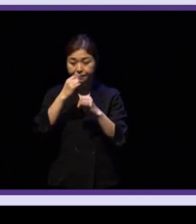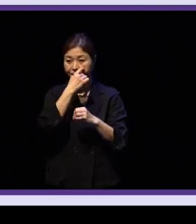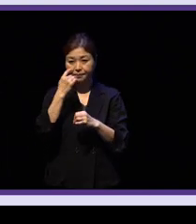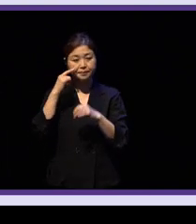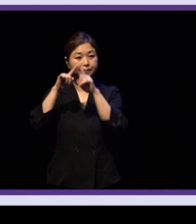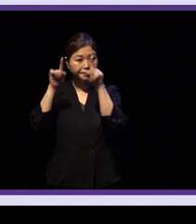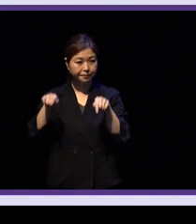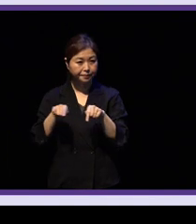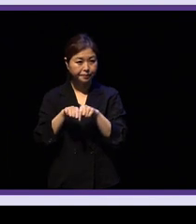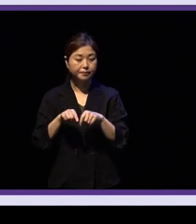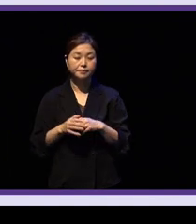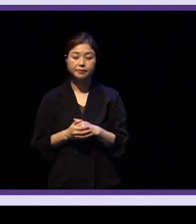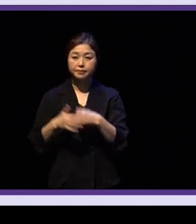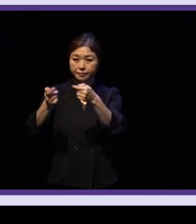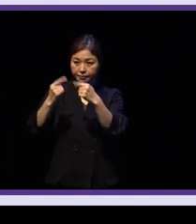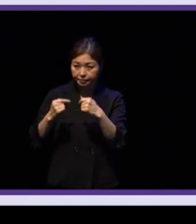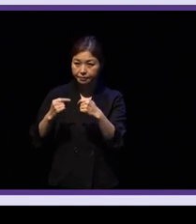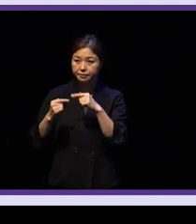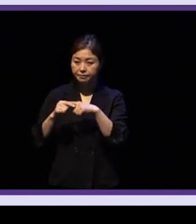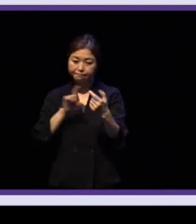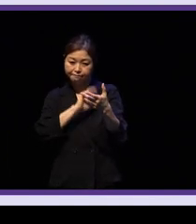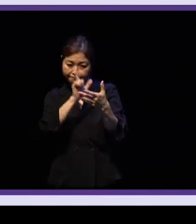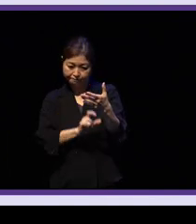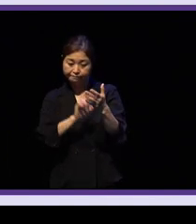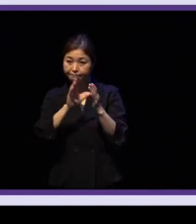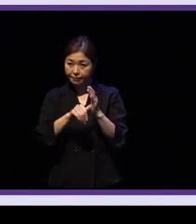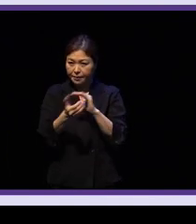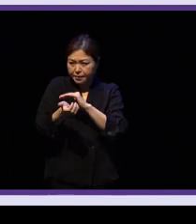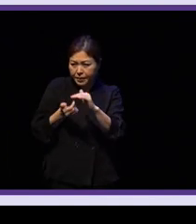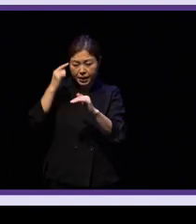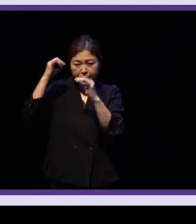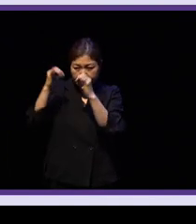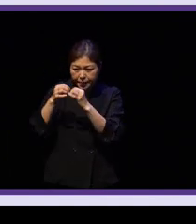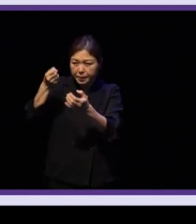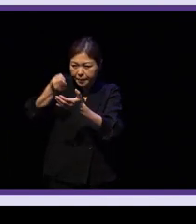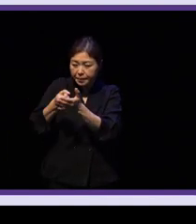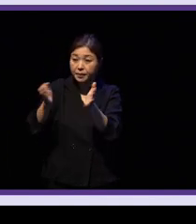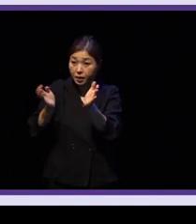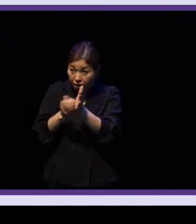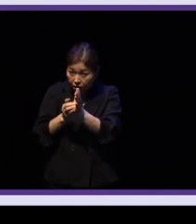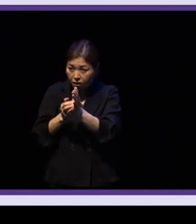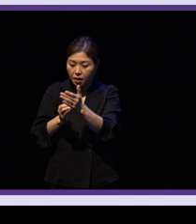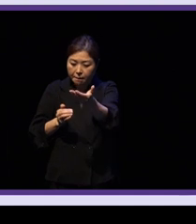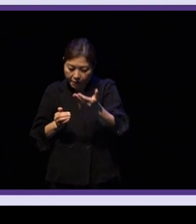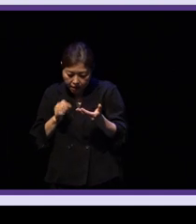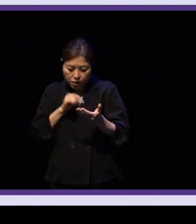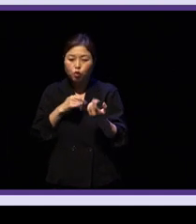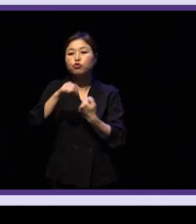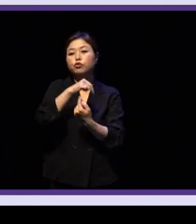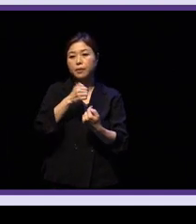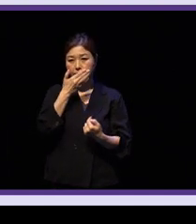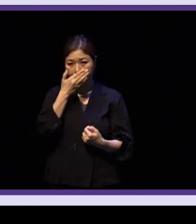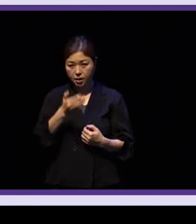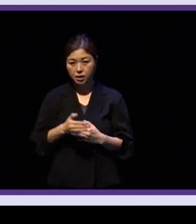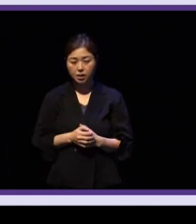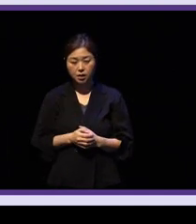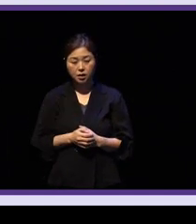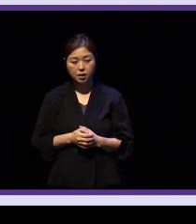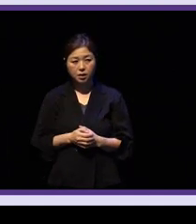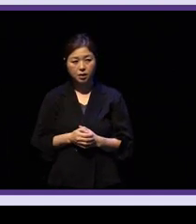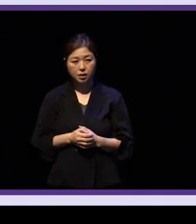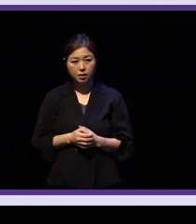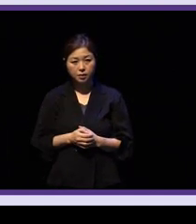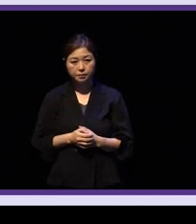주요 참여자 변경 시에는 사전 승인이 좀 필수적으로 내년도에 운영을 하겠고요 필요시에는 뭐